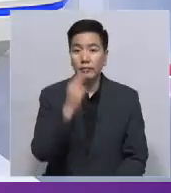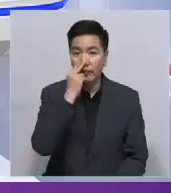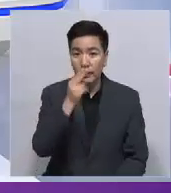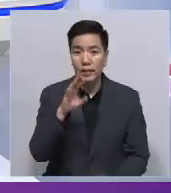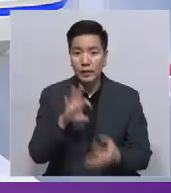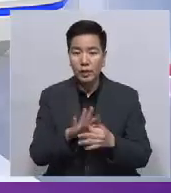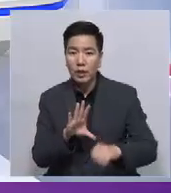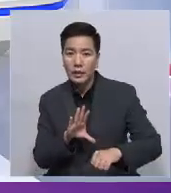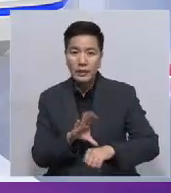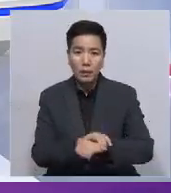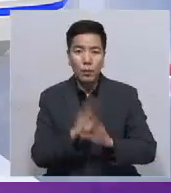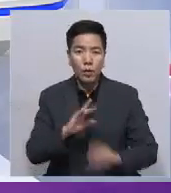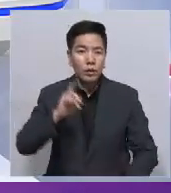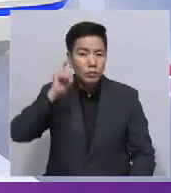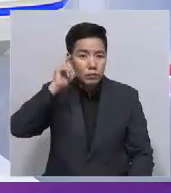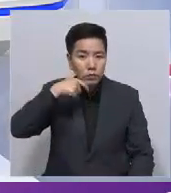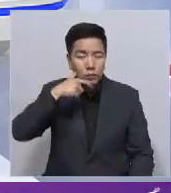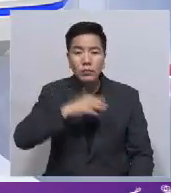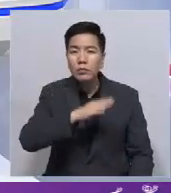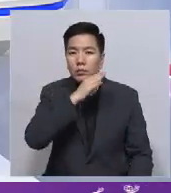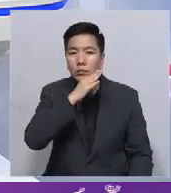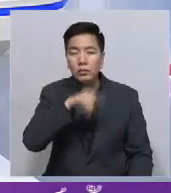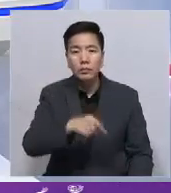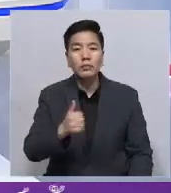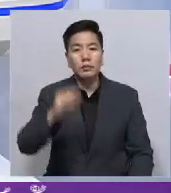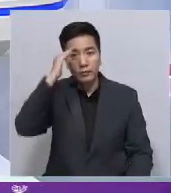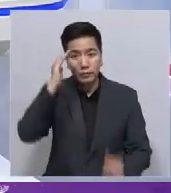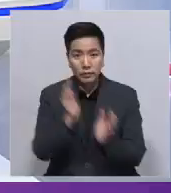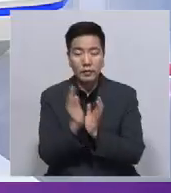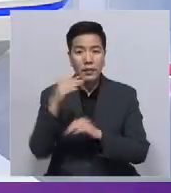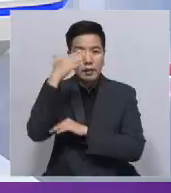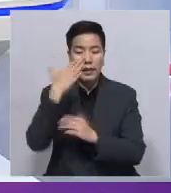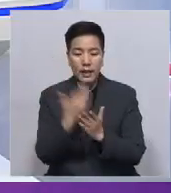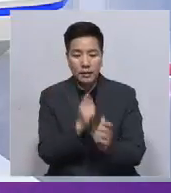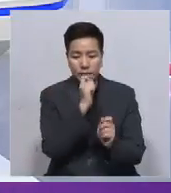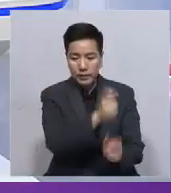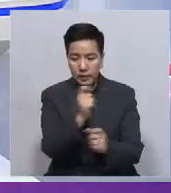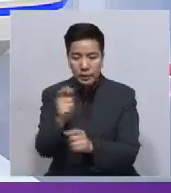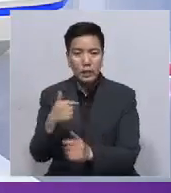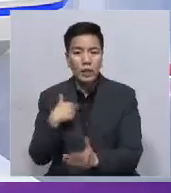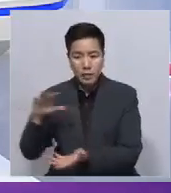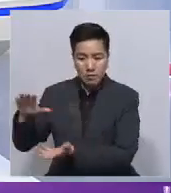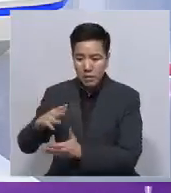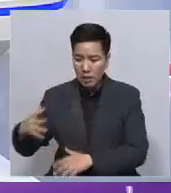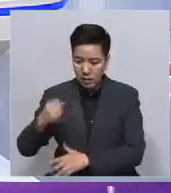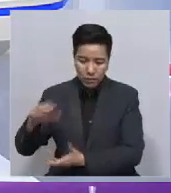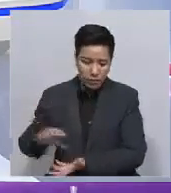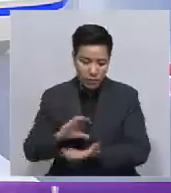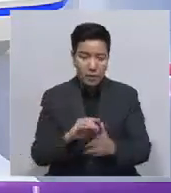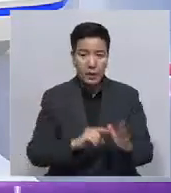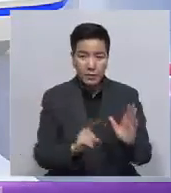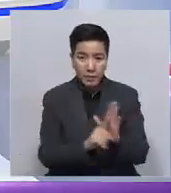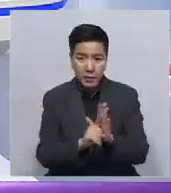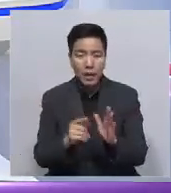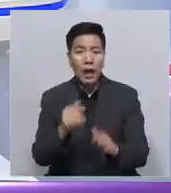มาถึงเรื่องการกวาดล้างแก๊งคอลเซ็นเตอร์นะคะทางสำนักงานตำรวจแห่งชาติค่ะได้คืนเงินผู้เสียหายจากแก๊งคอลเซ็นเตอร์ครั้งที่9กว่